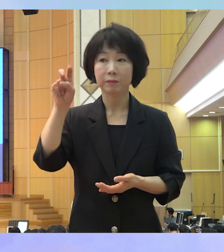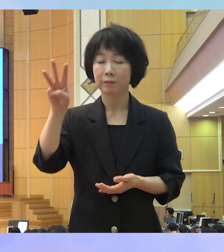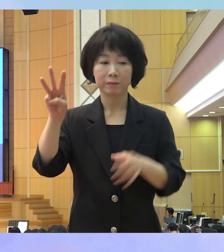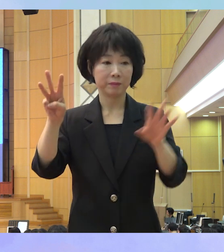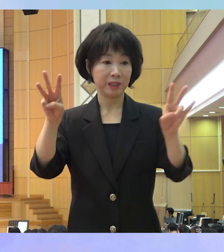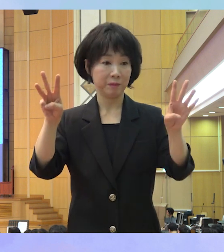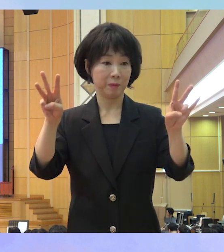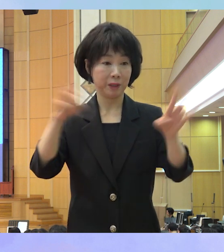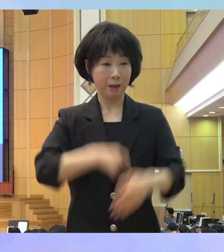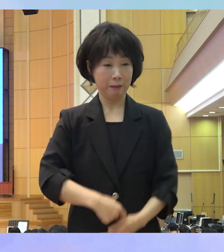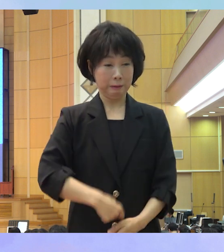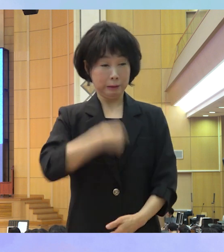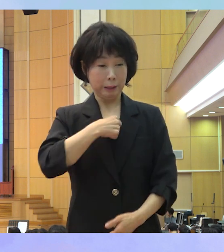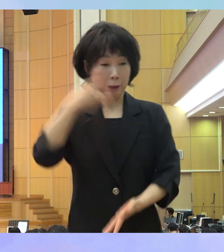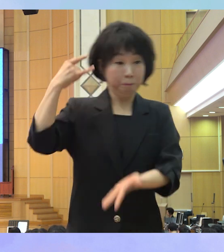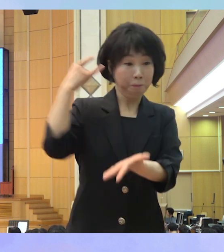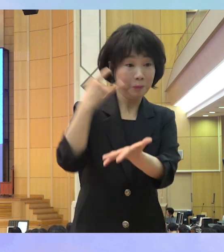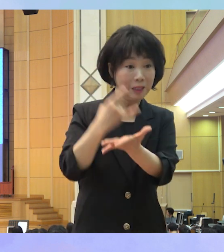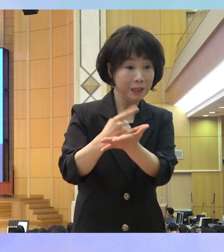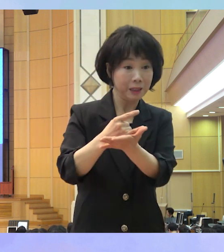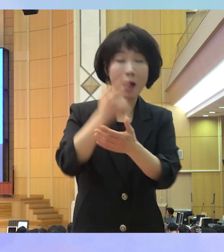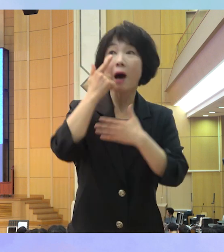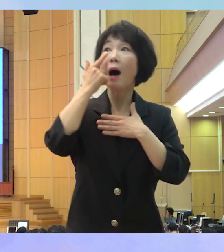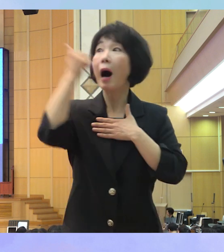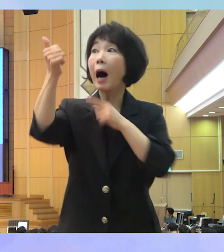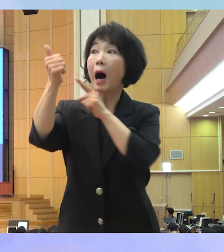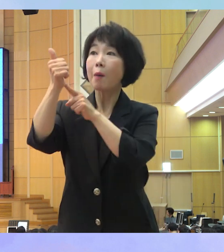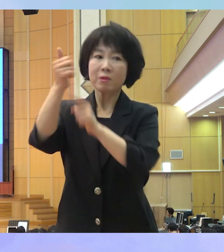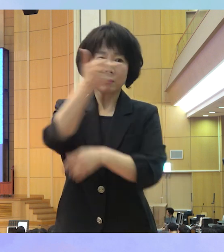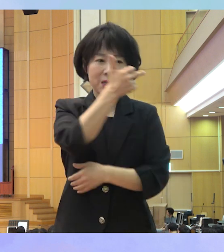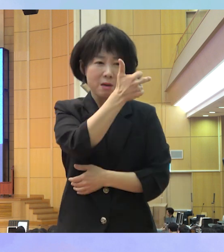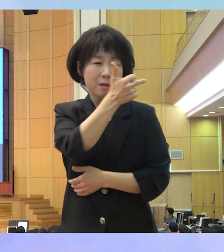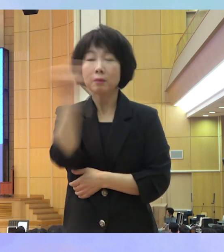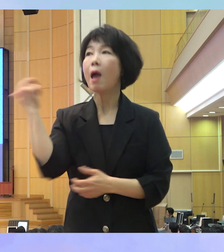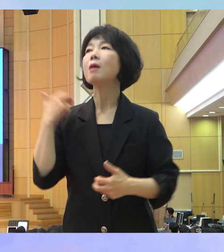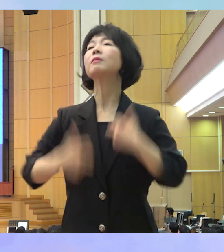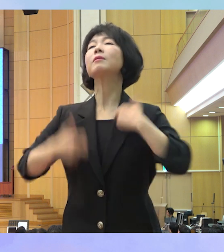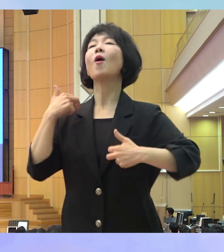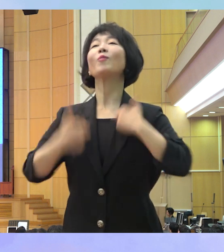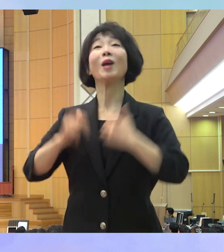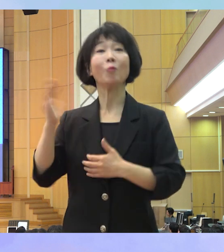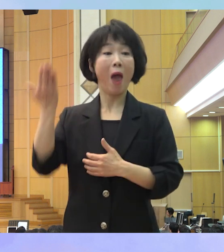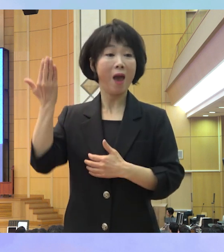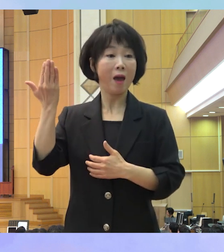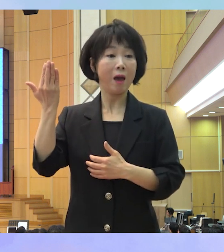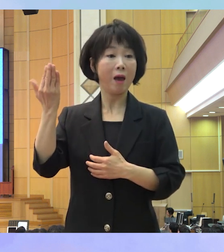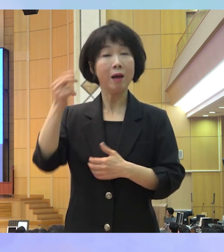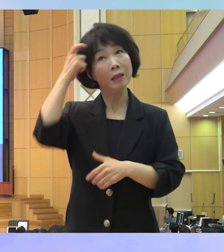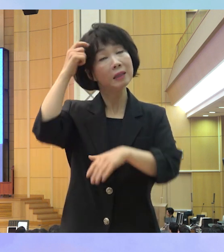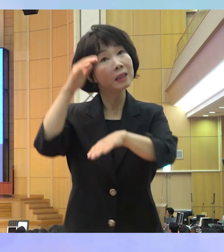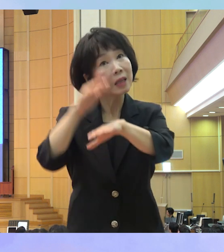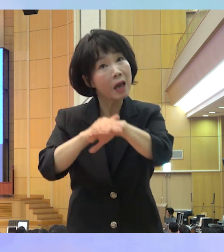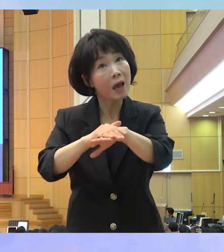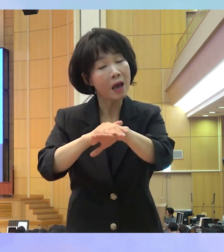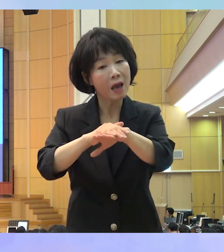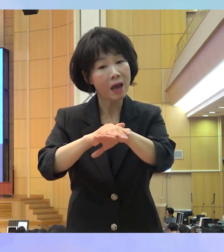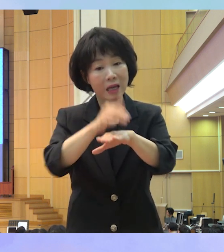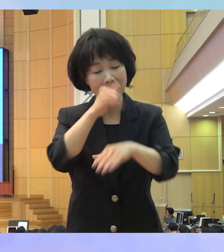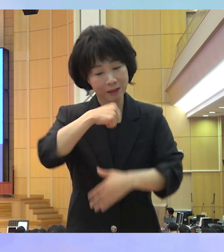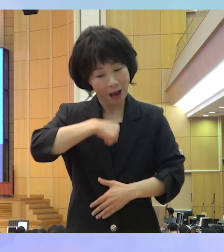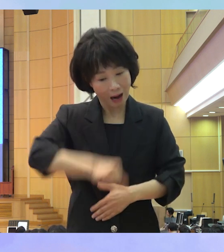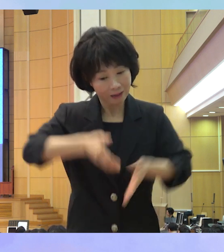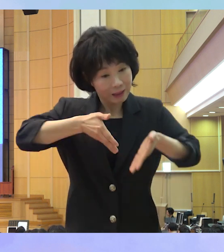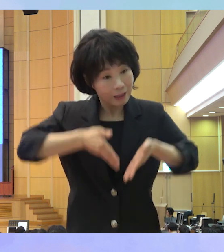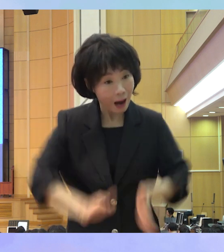같이 한번 읽어볼까요? 시작. 의인의 아비는 크게 즐거울 것이요 지혜로운 자식은